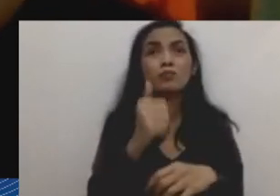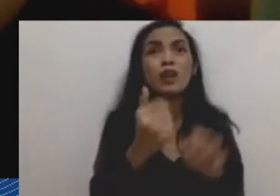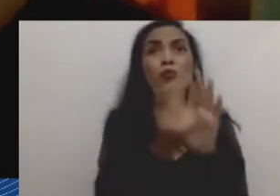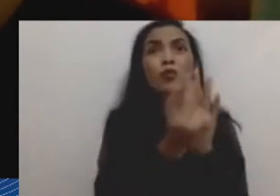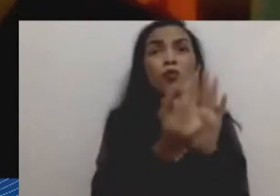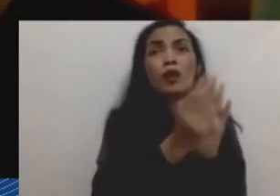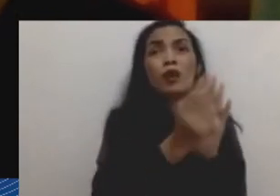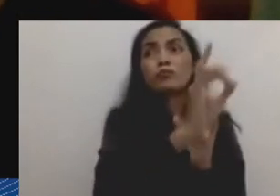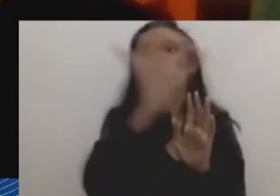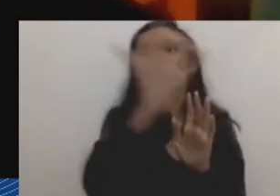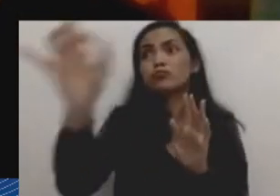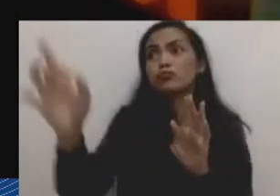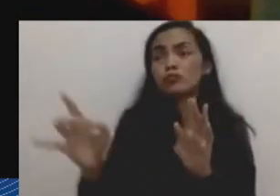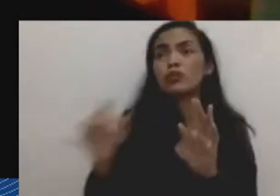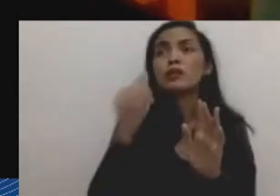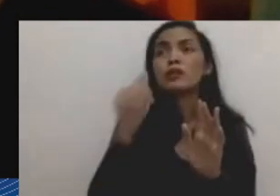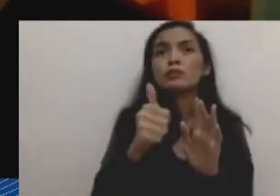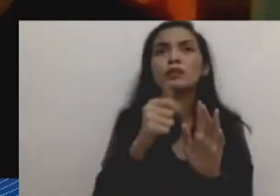satu